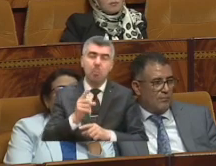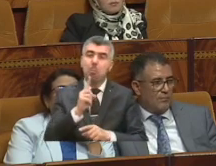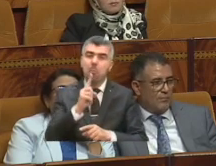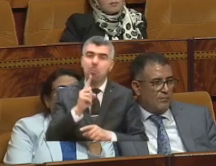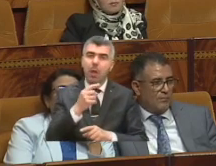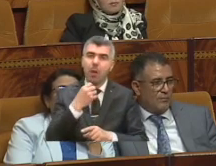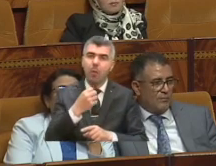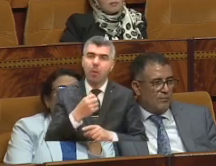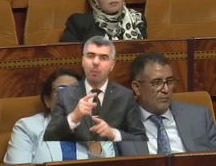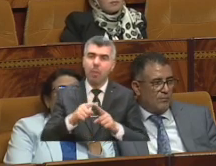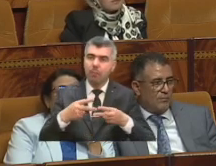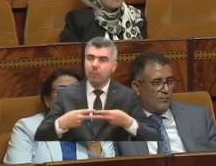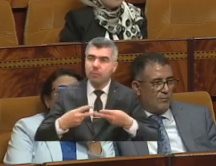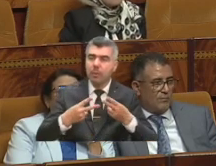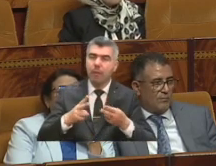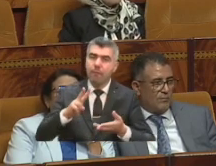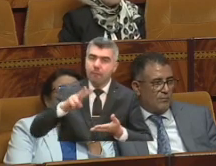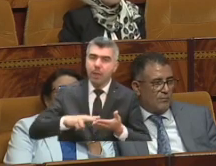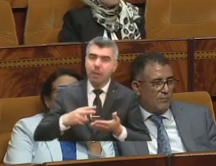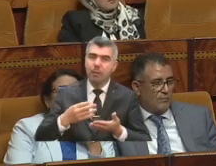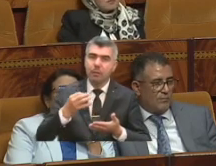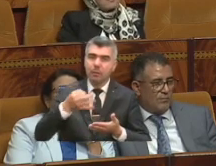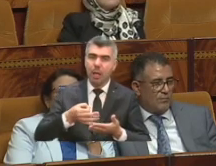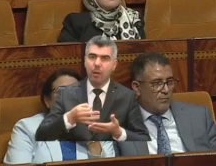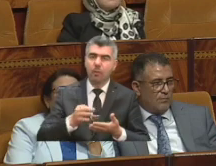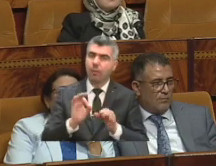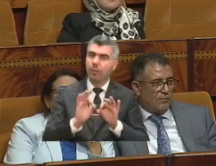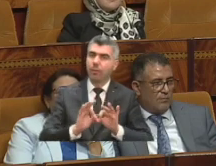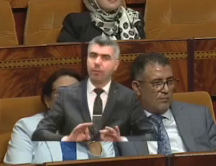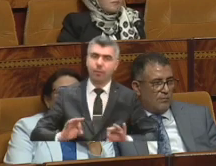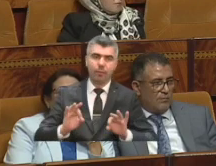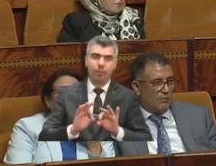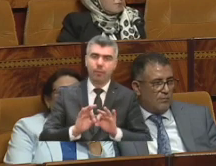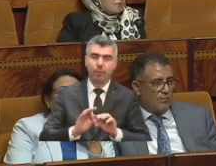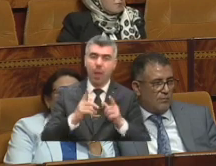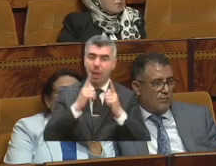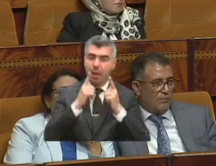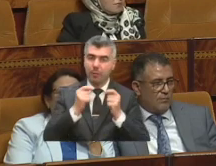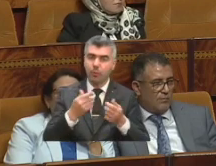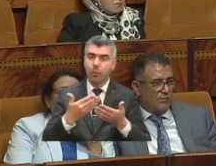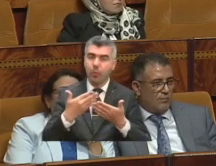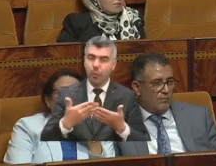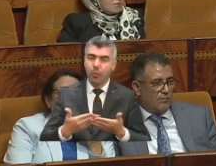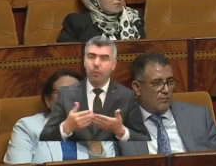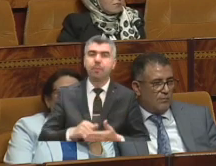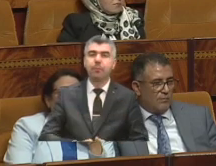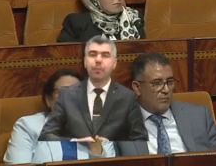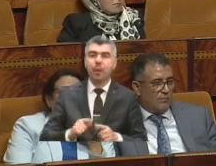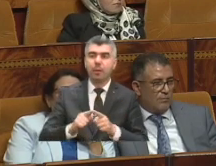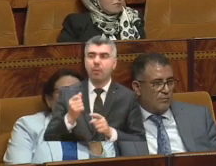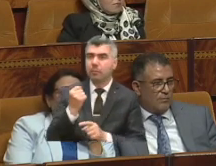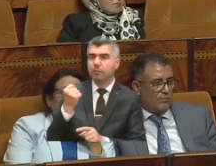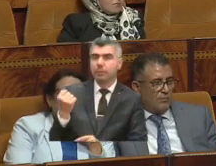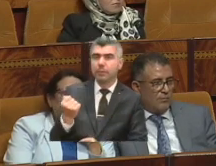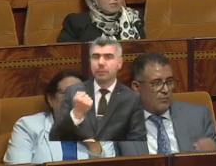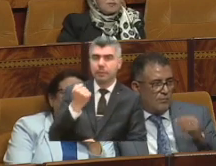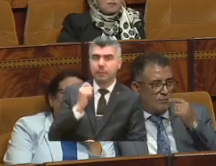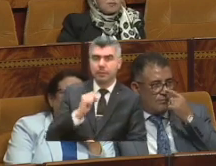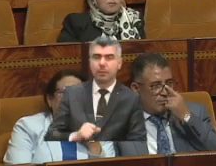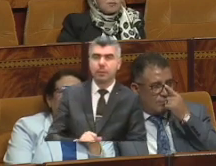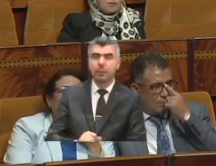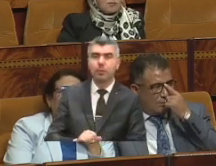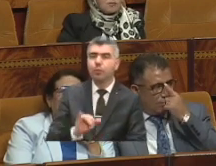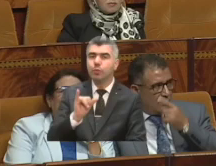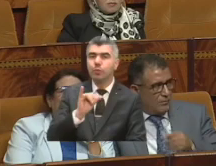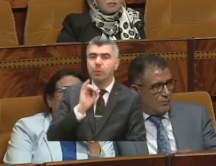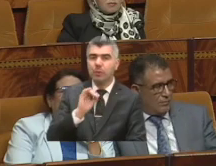صرحتم به لا يعكس الواقع في هذا الواقع في شيء. ما نلاحظه اليوم هو بعض التأخر في هذا المجال، وهذا يعني أننا